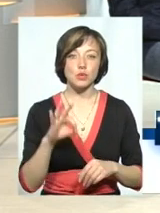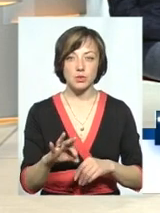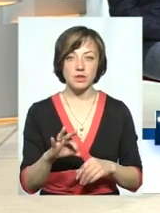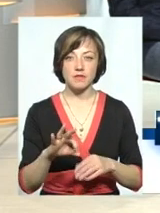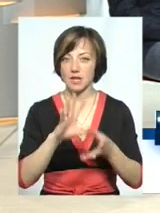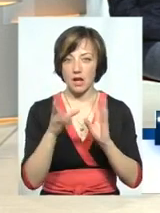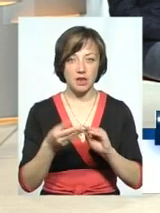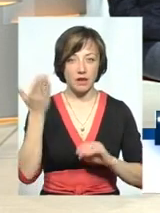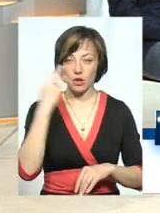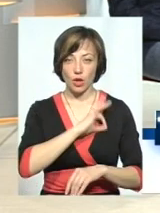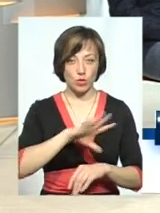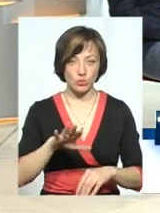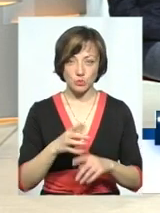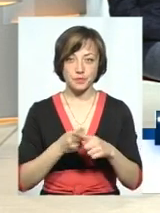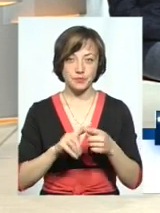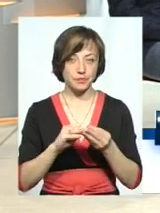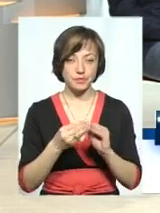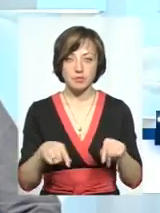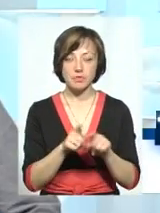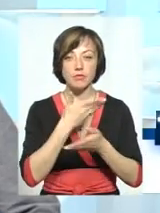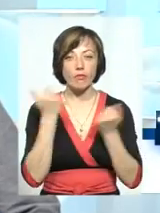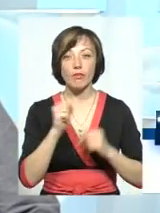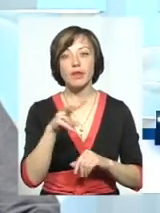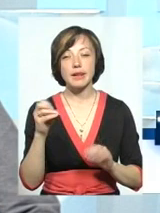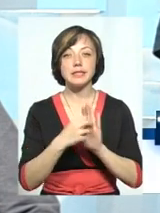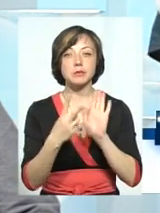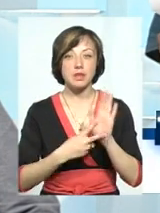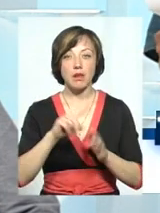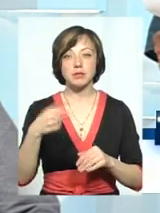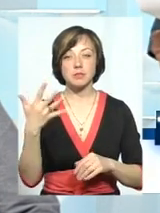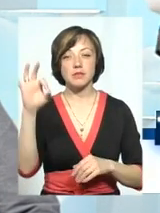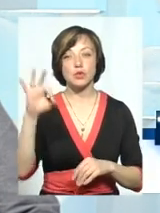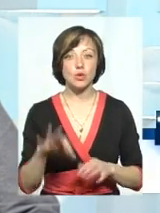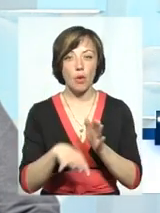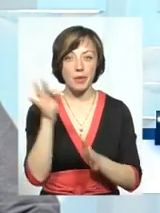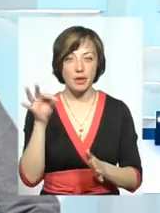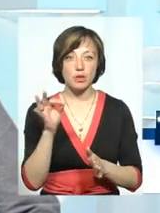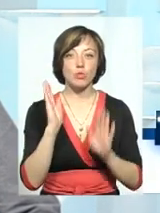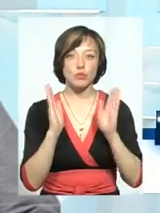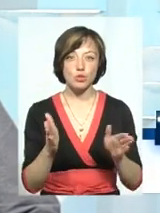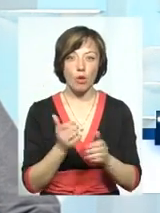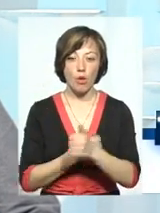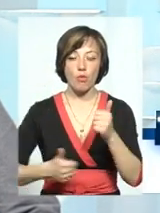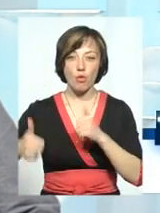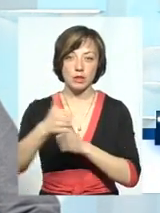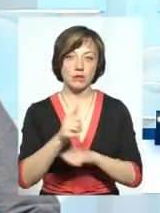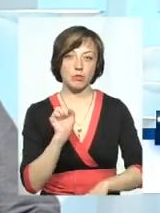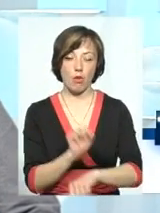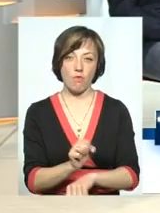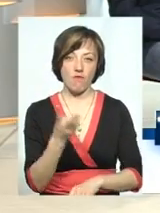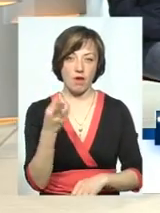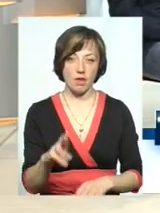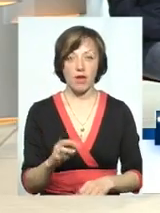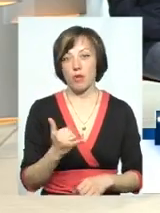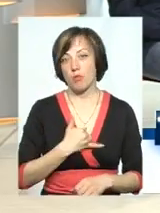13-69% вони взагалі вже давно не користуються, тобто проблем як такої немає. Але разом з тим, 17,5% респондентів обрали варіант «буду обходити блокування».